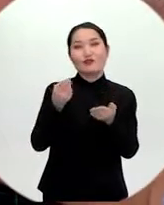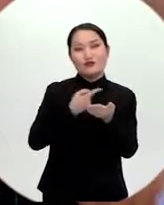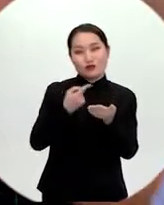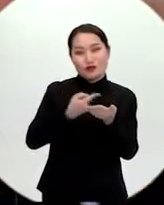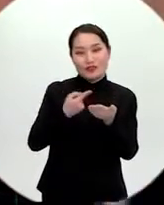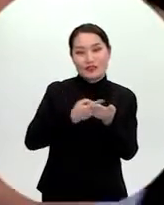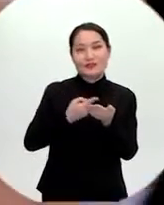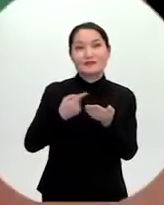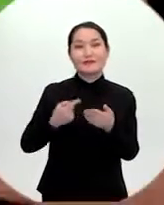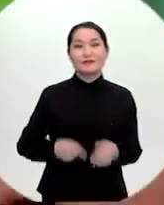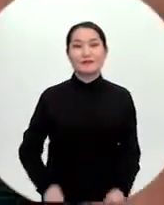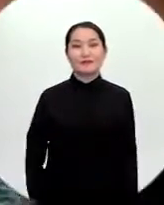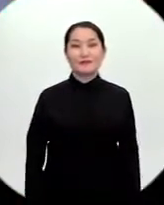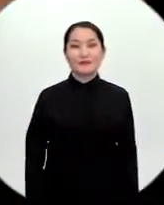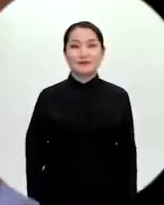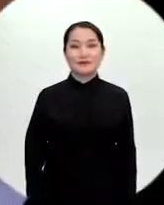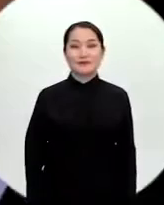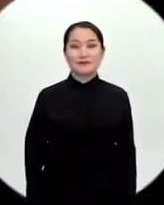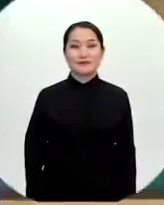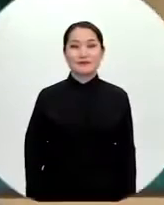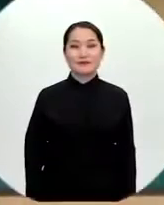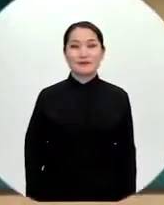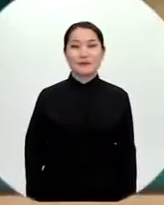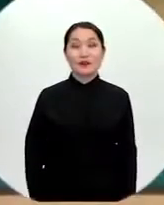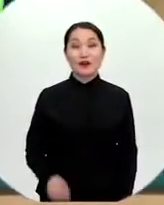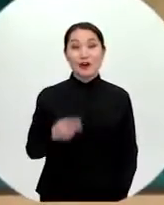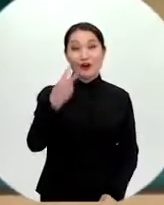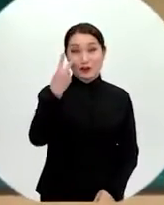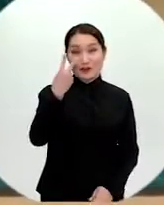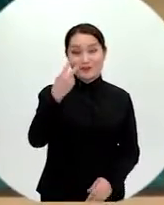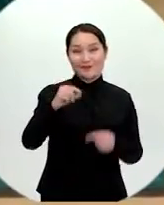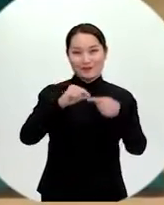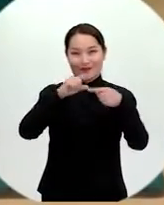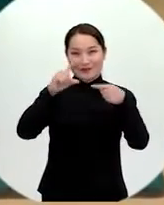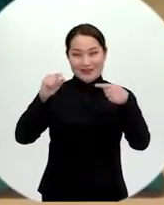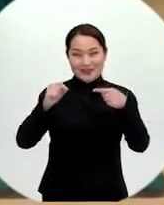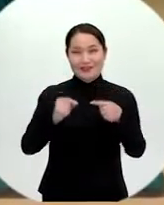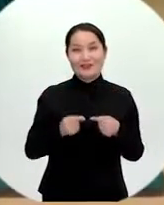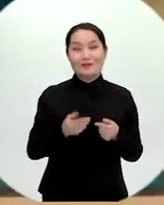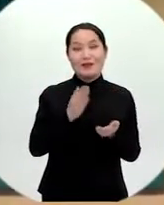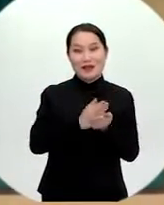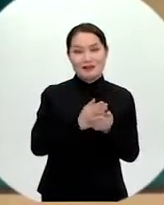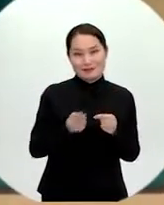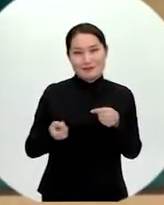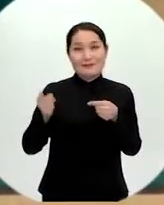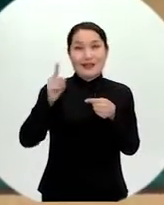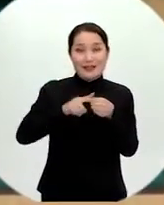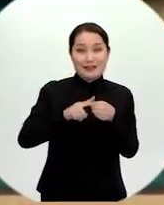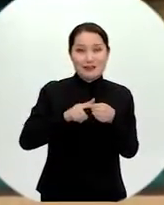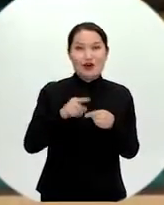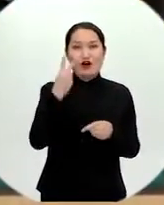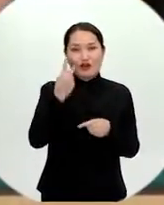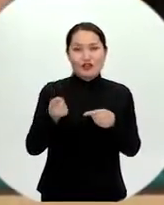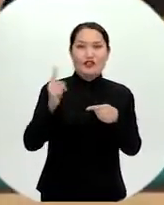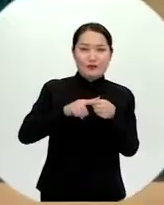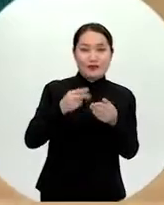дөрөгч. За. За одоо энэ ингээс хоёр навч гарахаар байна. Одоо дөрвөн навч гаргая гэх юм бол дахиад энэ цаасаа